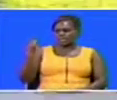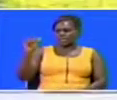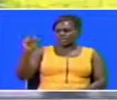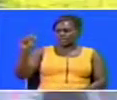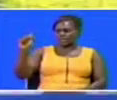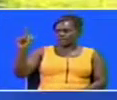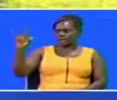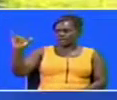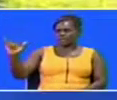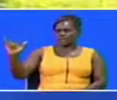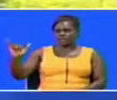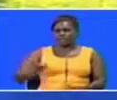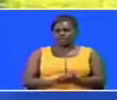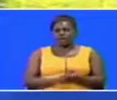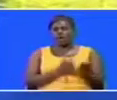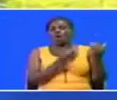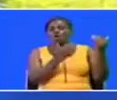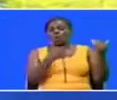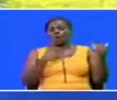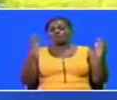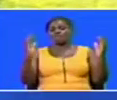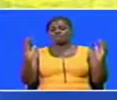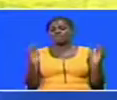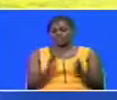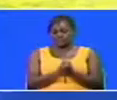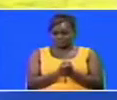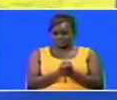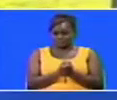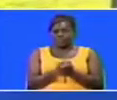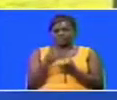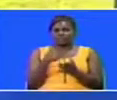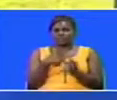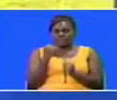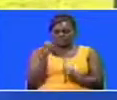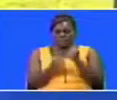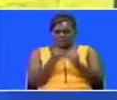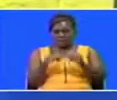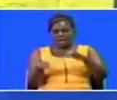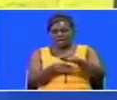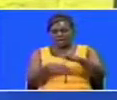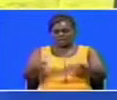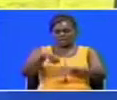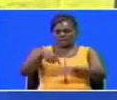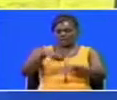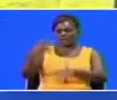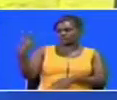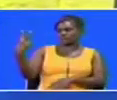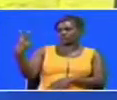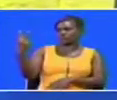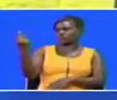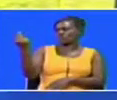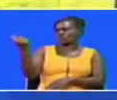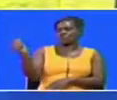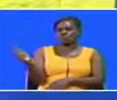I'm really optimistic that I will run under 2 hours in some few months to